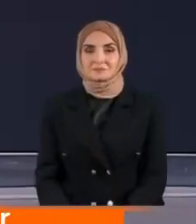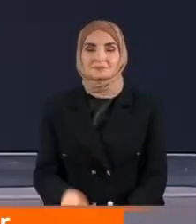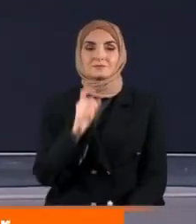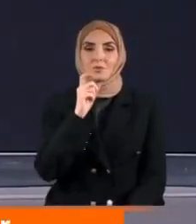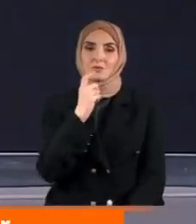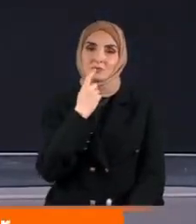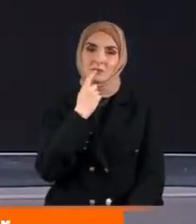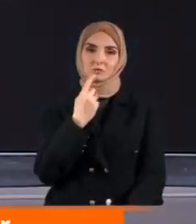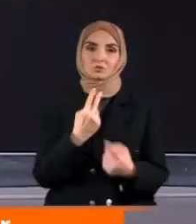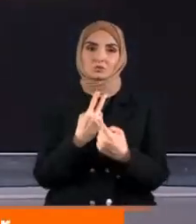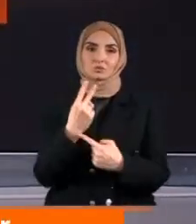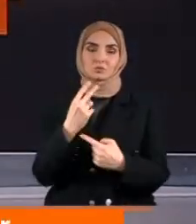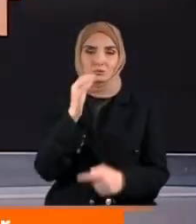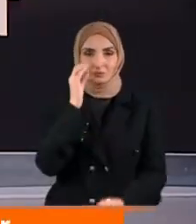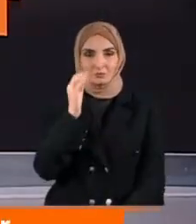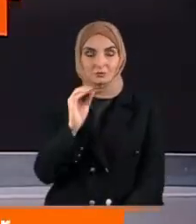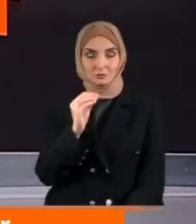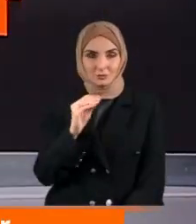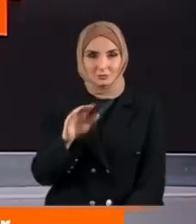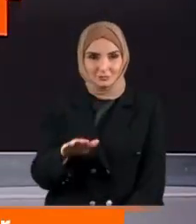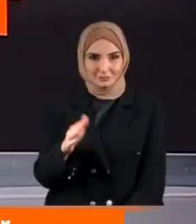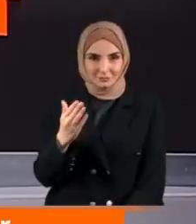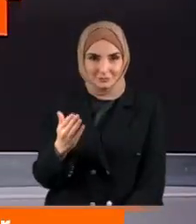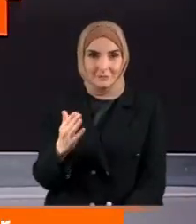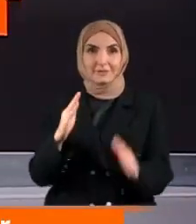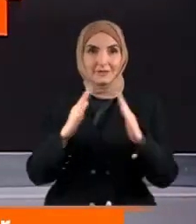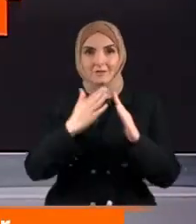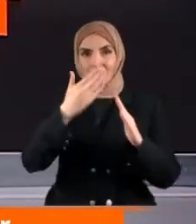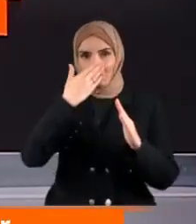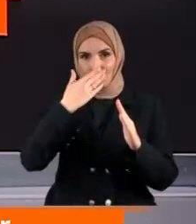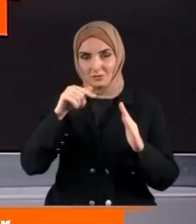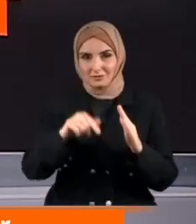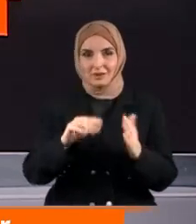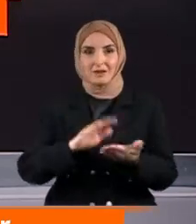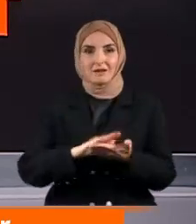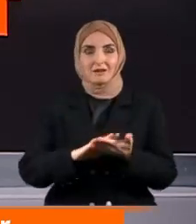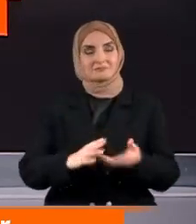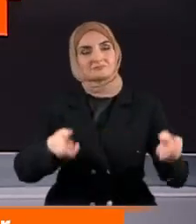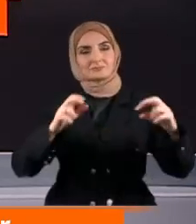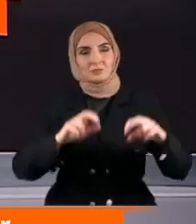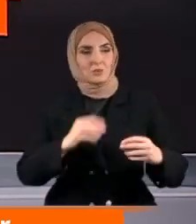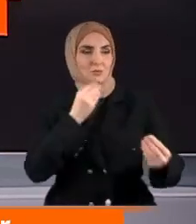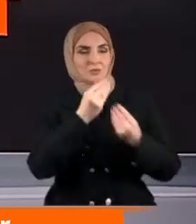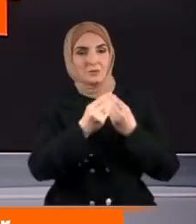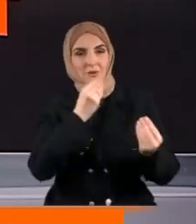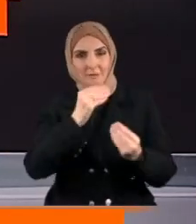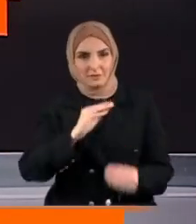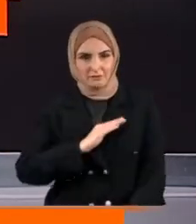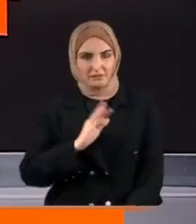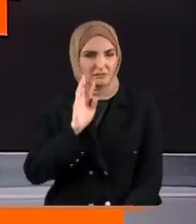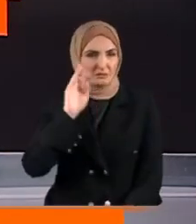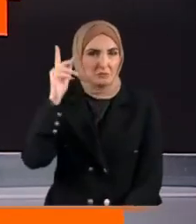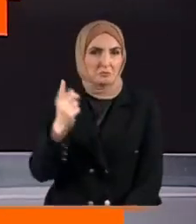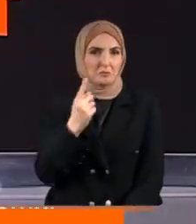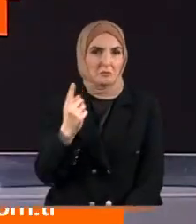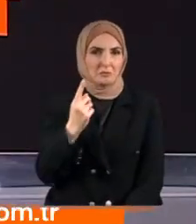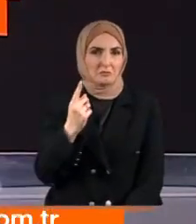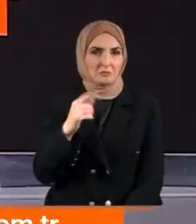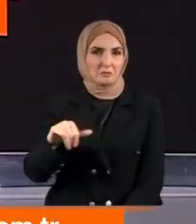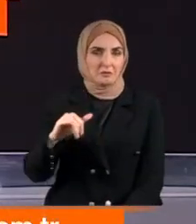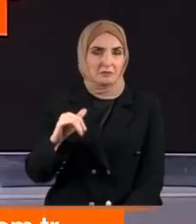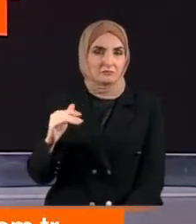9 yaşında Yusuf Emir Bolat evlerinin önünde bir arkadaşıyla oturmuş sohbet ediyordu. Hiç tanımadığı biri yanına yaklaştı,